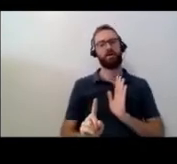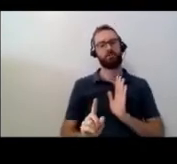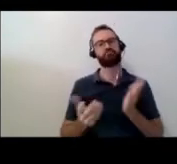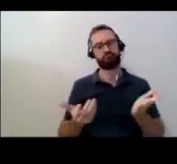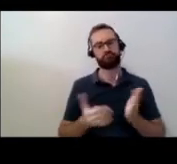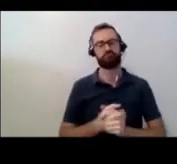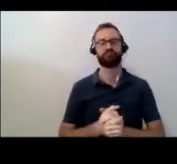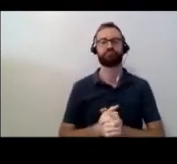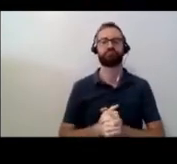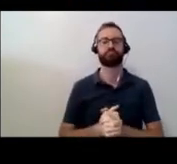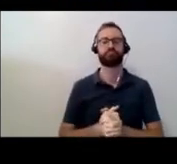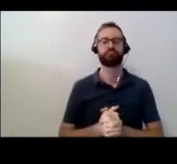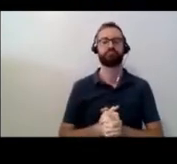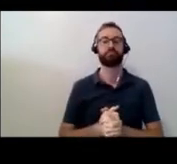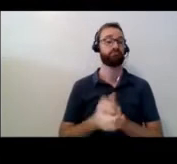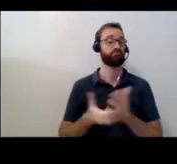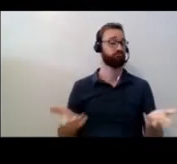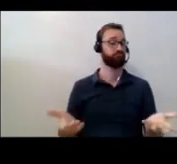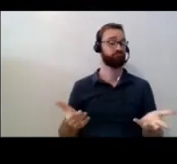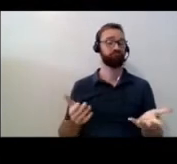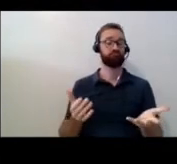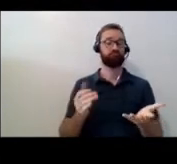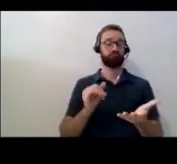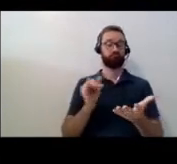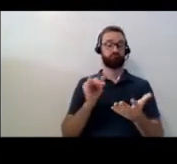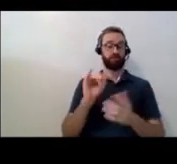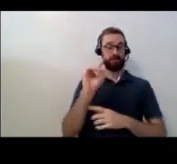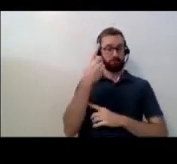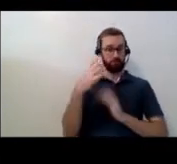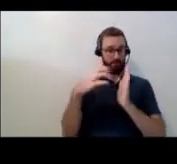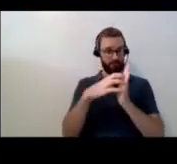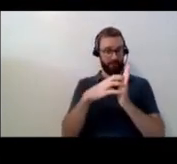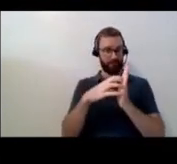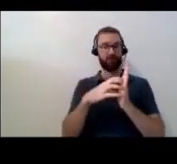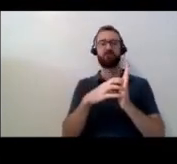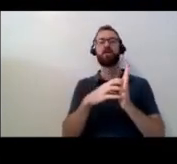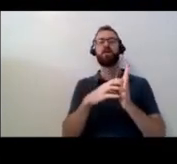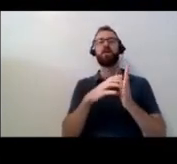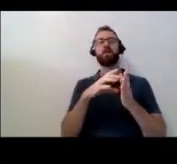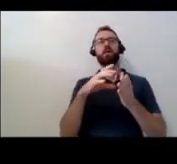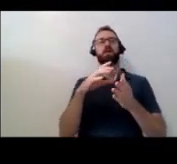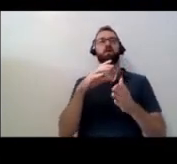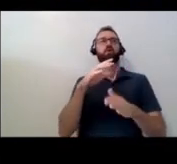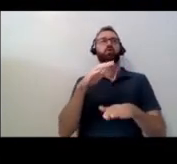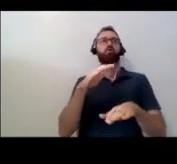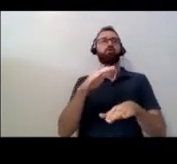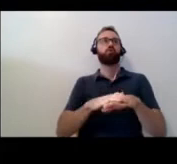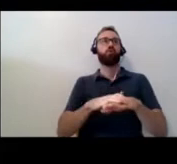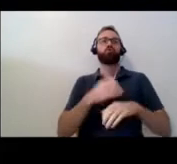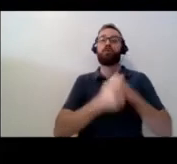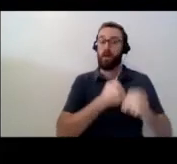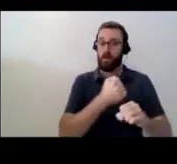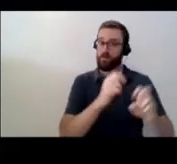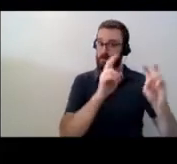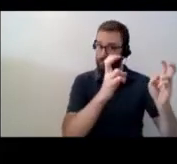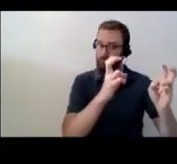D'ailleurs, s'il fallait interpréter le premier paragraphe comme impliquant une certaine notion de souffrance, à ce moment-là, il